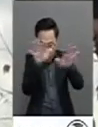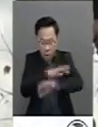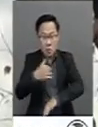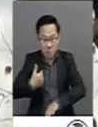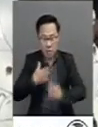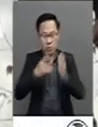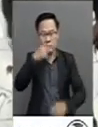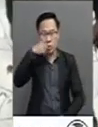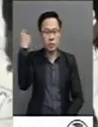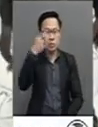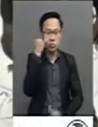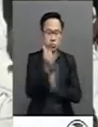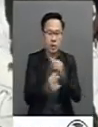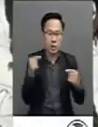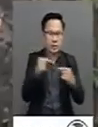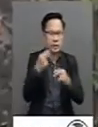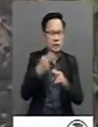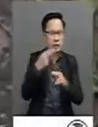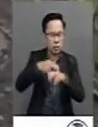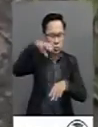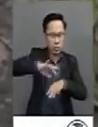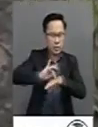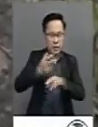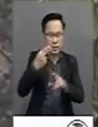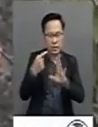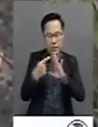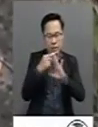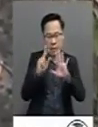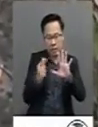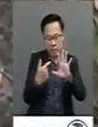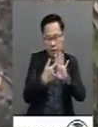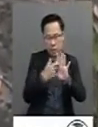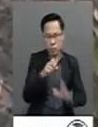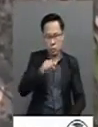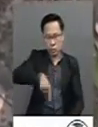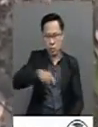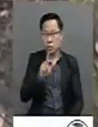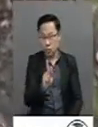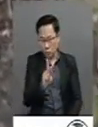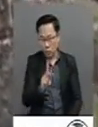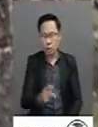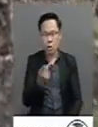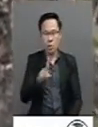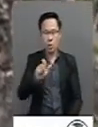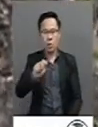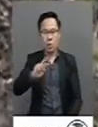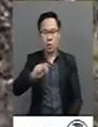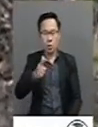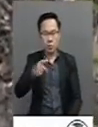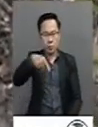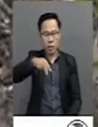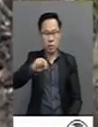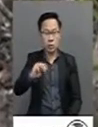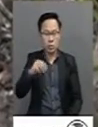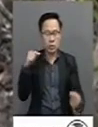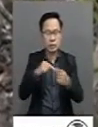ทยต่างประเทศทยอยไปที่อุทยานแห่งชาติเขาศกนะคะรวมทั้งอุทยานแห่งชาติคลองพนมค่ะเพราะว่าช่วงนี้นะคะก็เป็